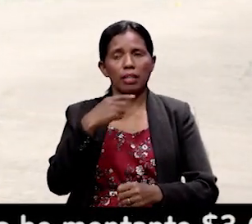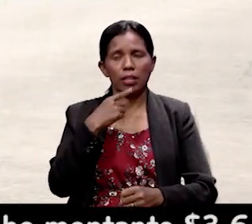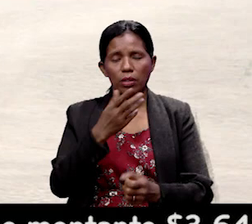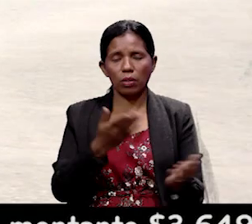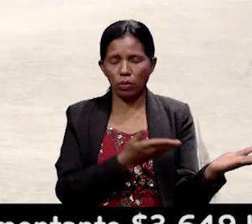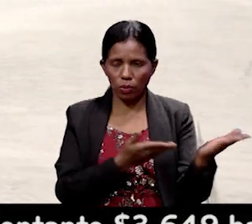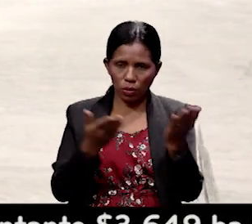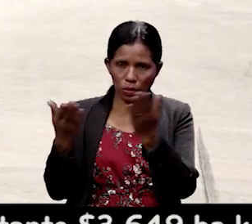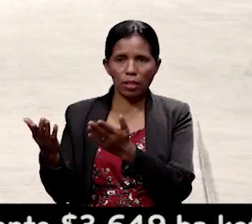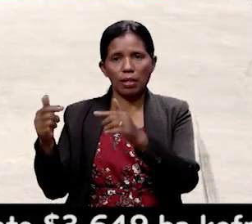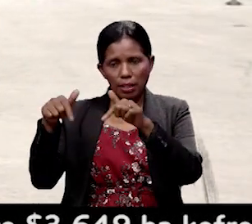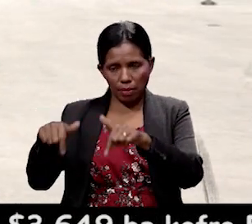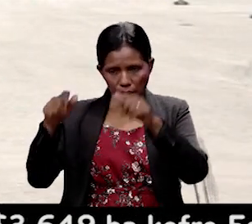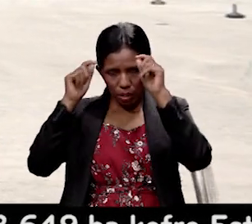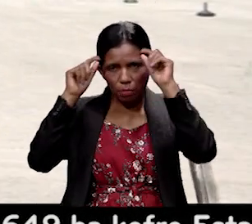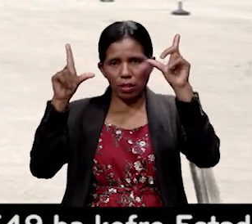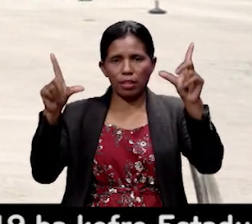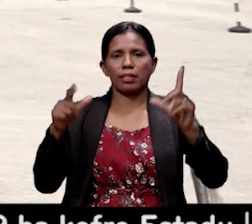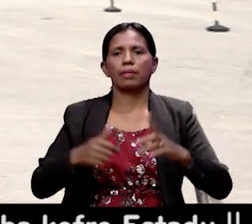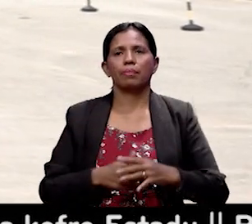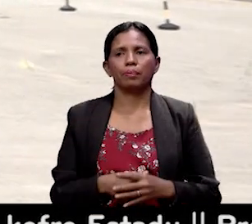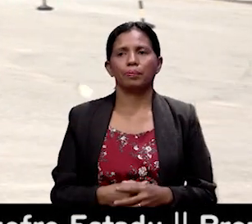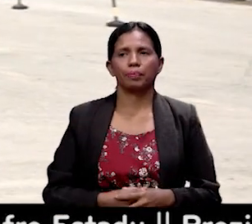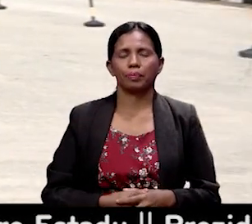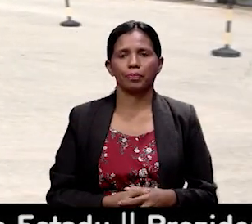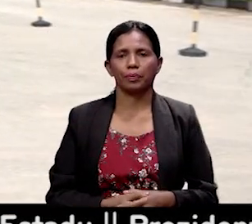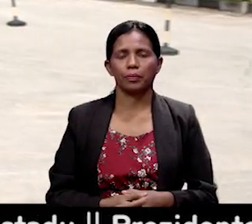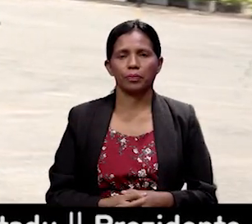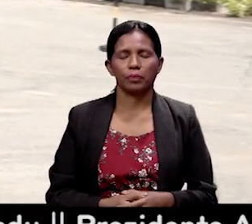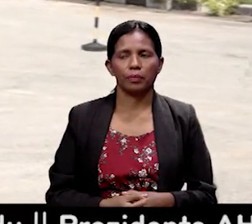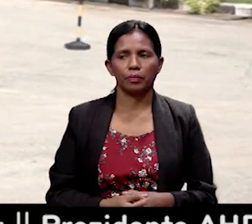ou na Balu, Mai Timor-Leste. Fátima Pereira, Elio Gaio, Gemen.